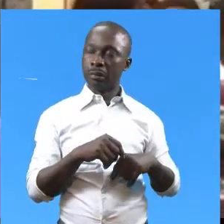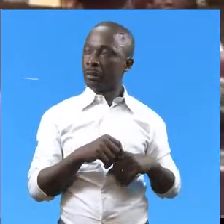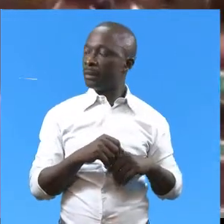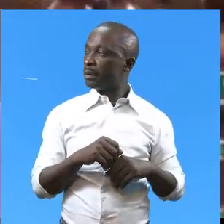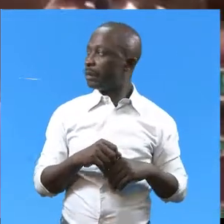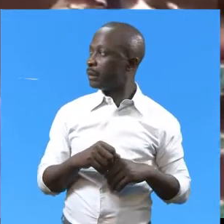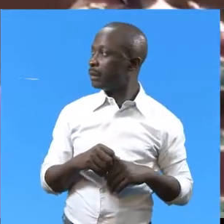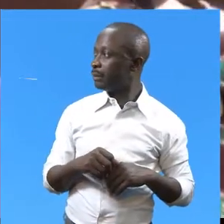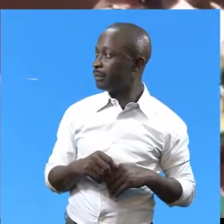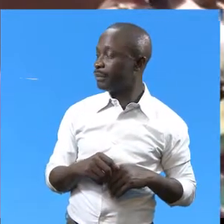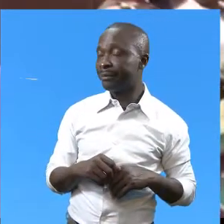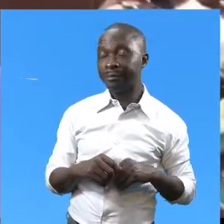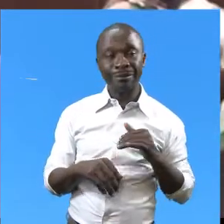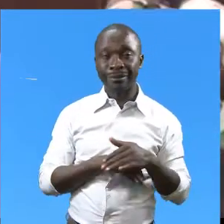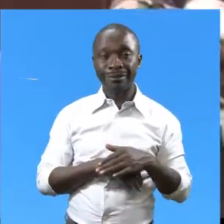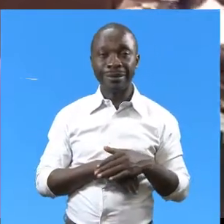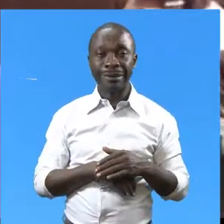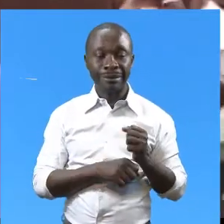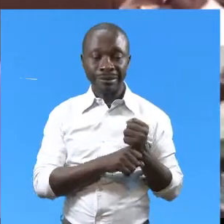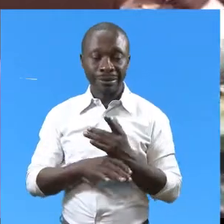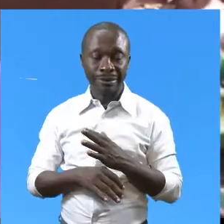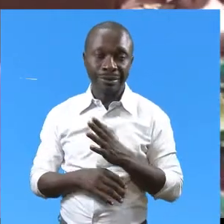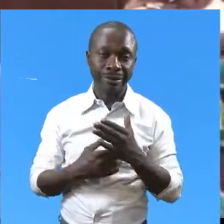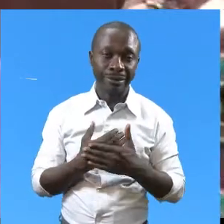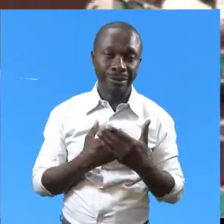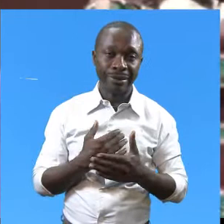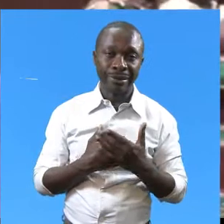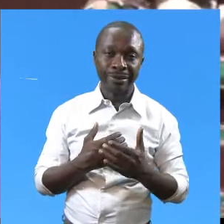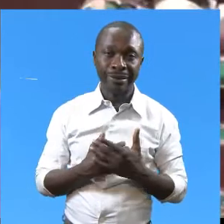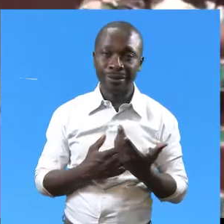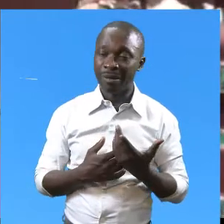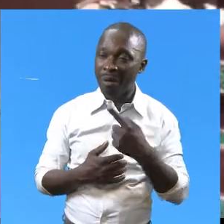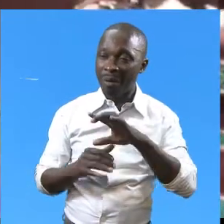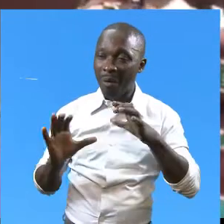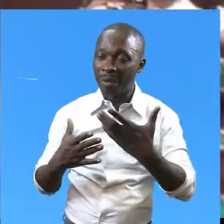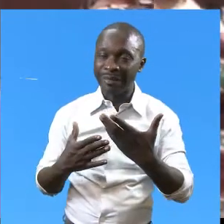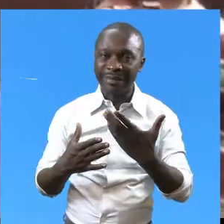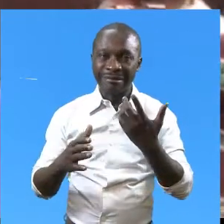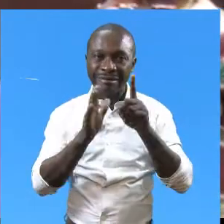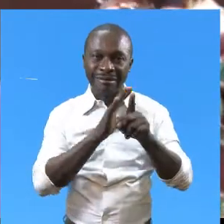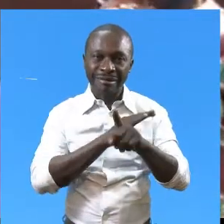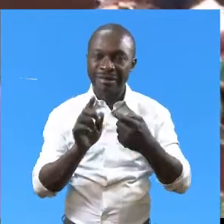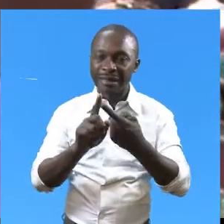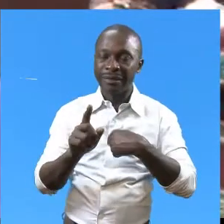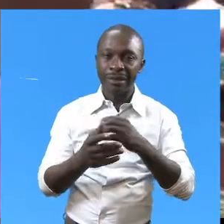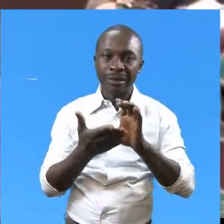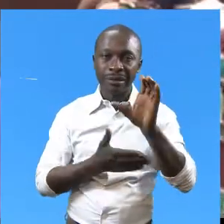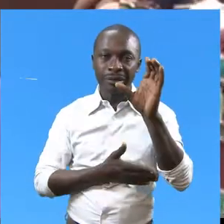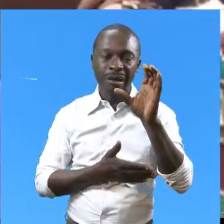On m'a réveillé pour dire que la mairie a été cambolée. Oui. Oui, le cirque, c'est la nuit. Et les gars sont venus du